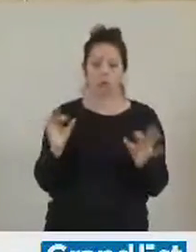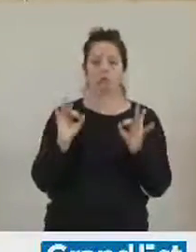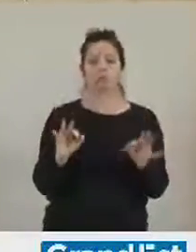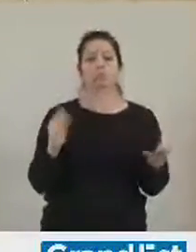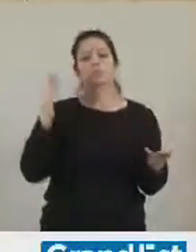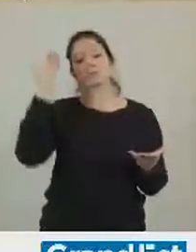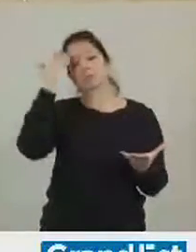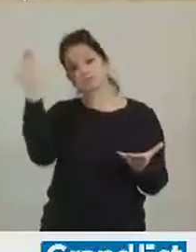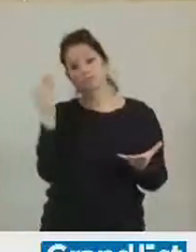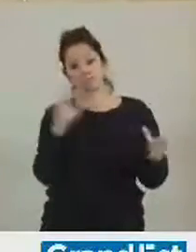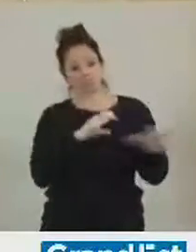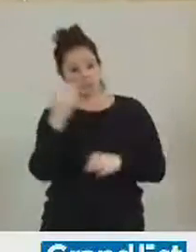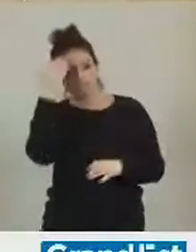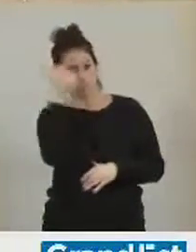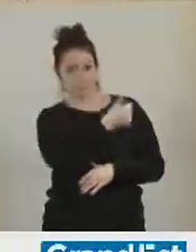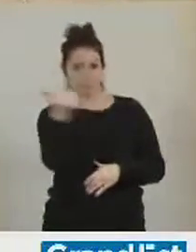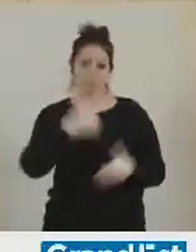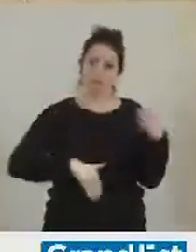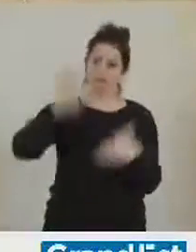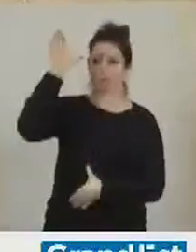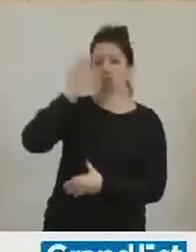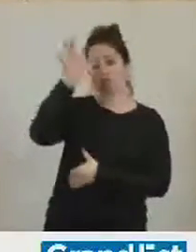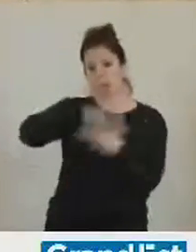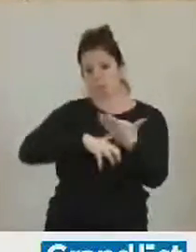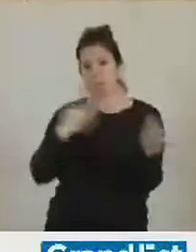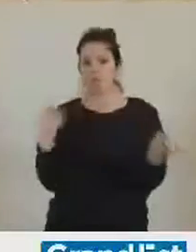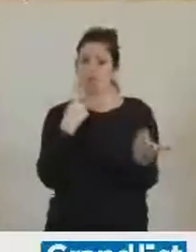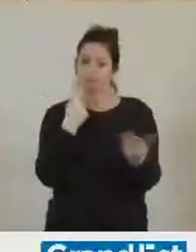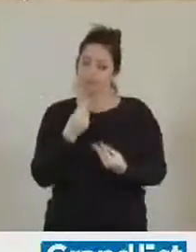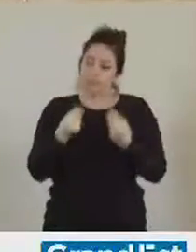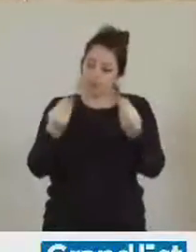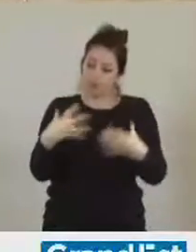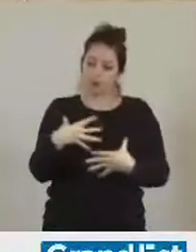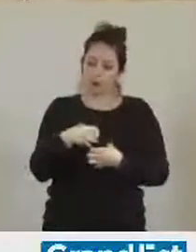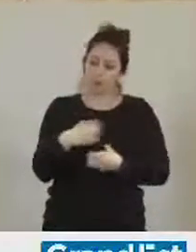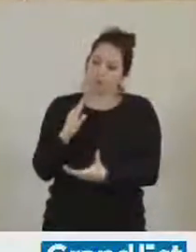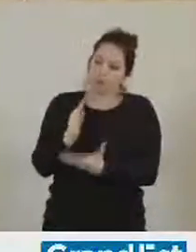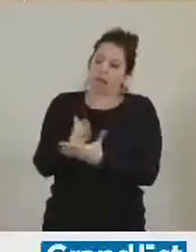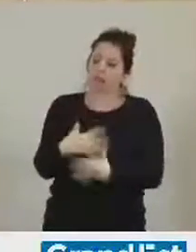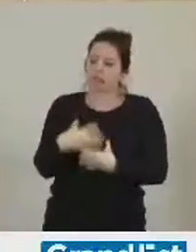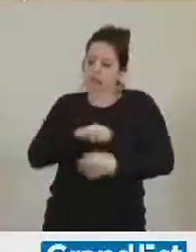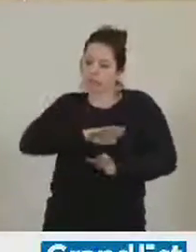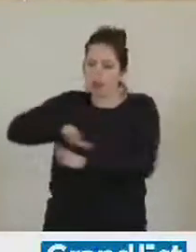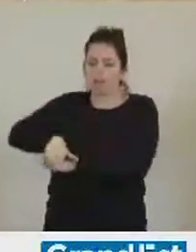rapport et ce budget, vous envoyez un signal fort à nos jeunes pour lever leurs angoisses, mais aussi pour